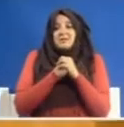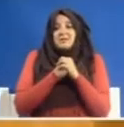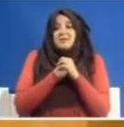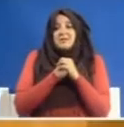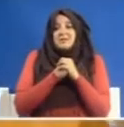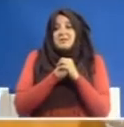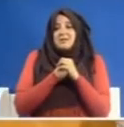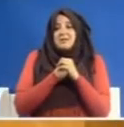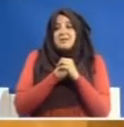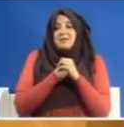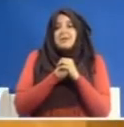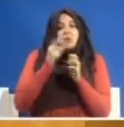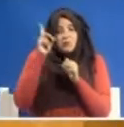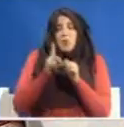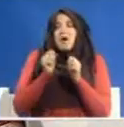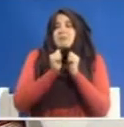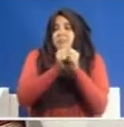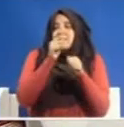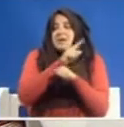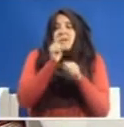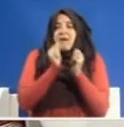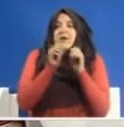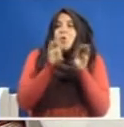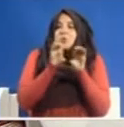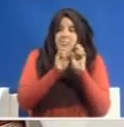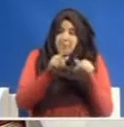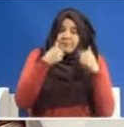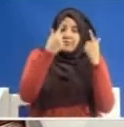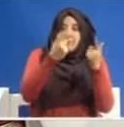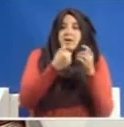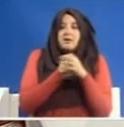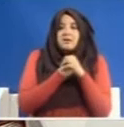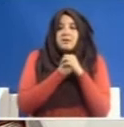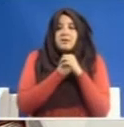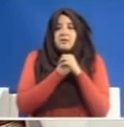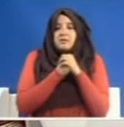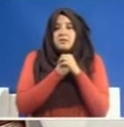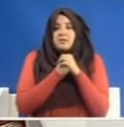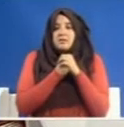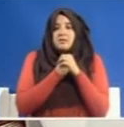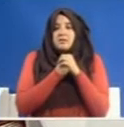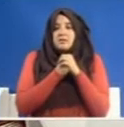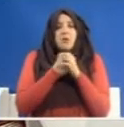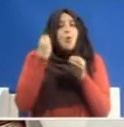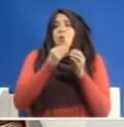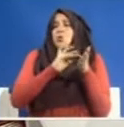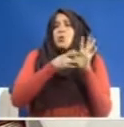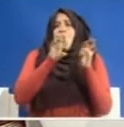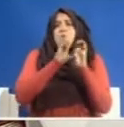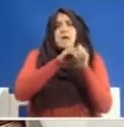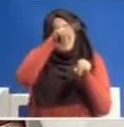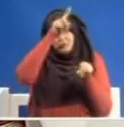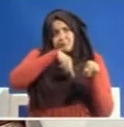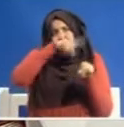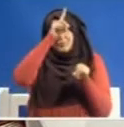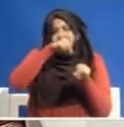الرضاع، وهكذا يعني يجوز لها اذا ثبت الرضاع يجوز لها تروح مع اللي رضعت معاه ولا مع اي واحد من من من